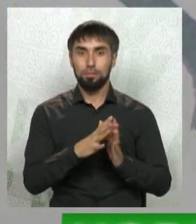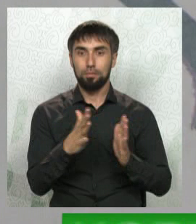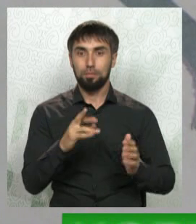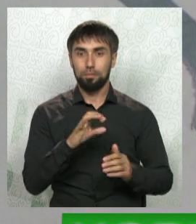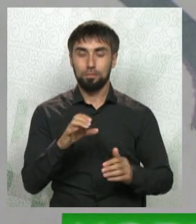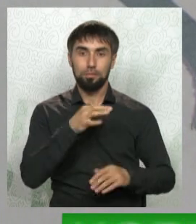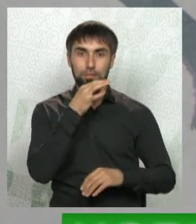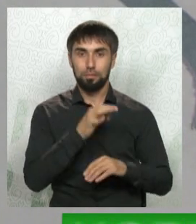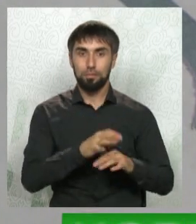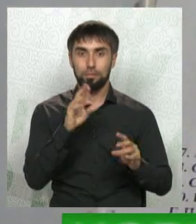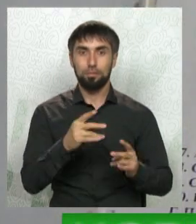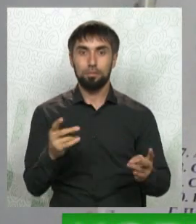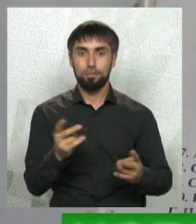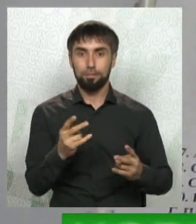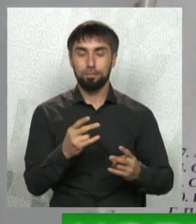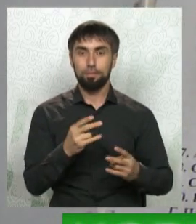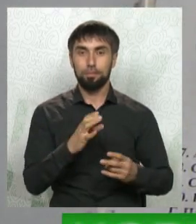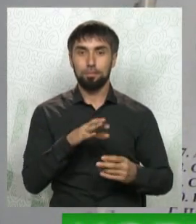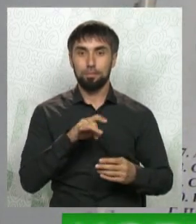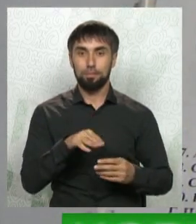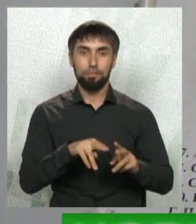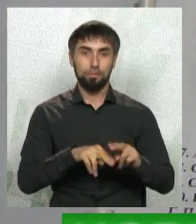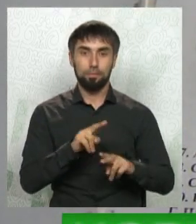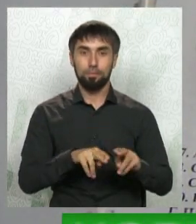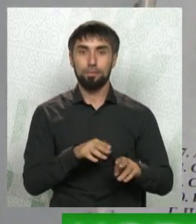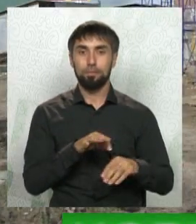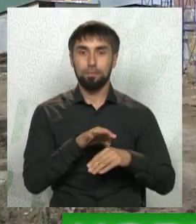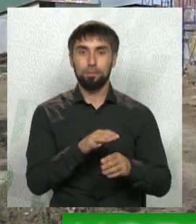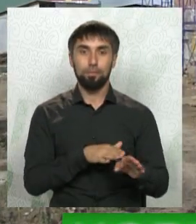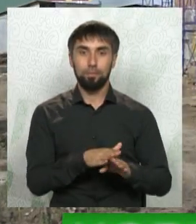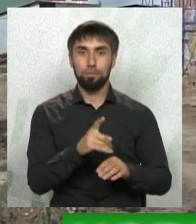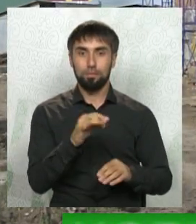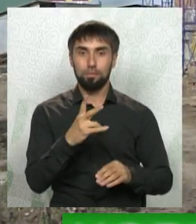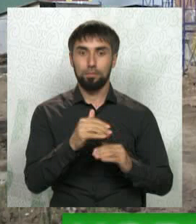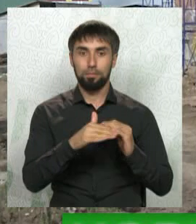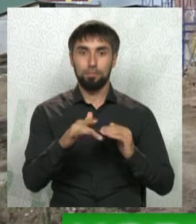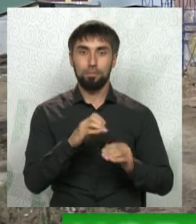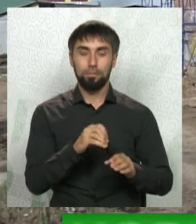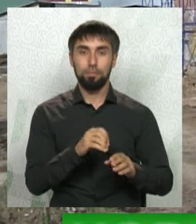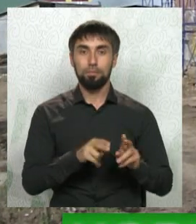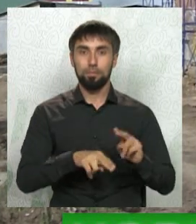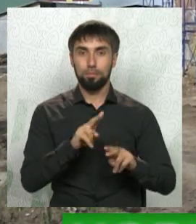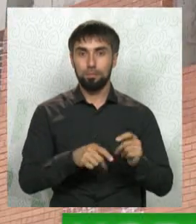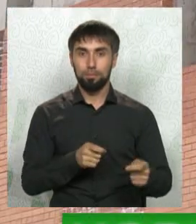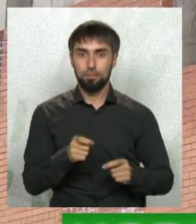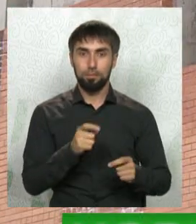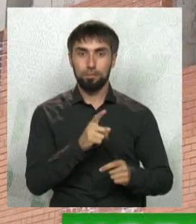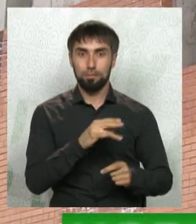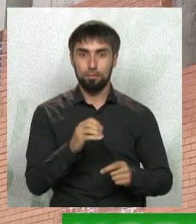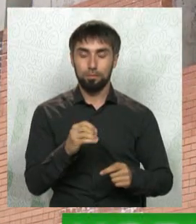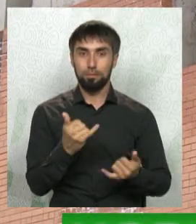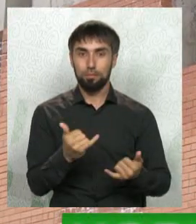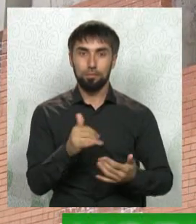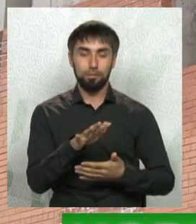комплекс, отвечающий всем необходимым стандартам. Стройка идет полным ходом. На территории уже полностью возвели административное здание.